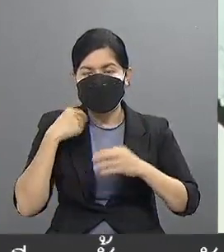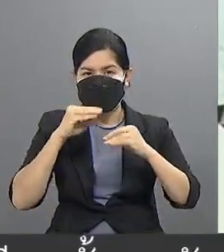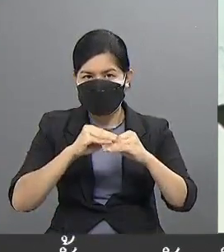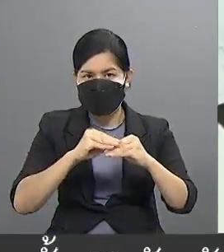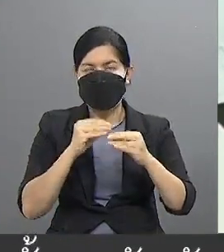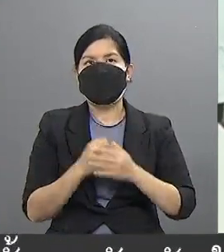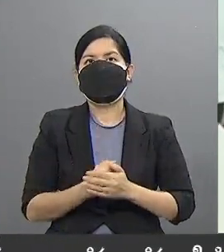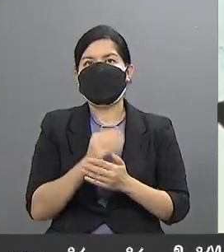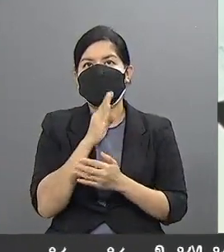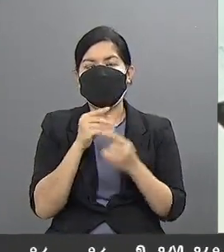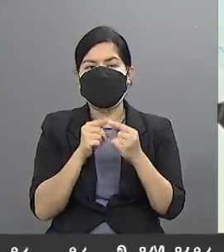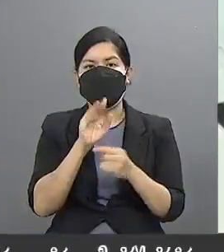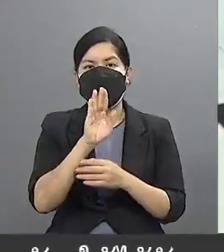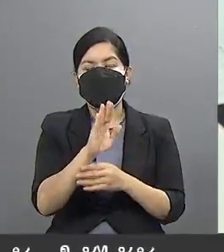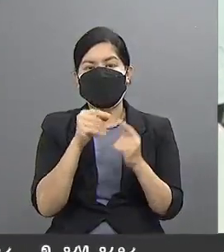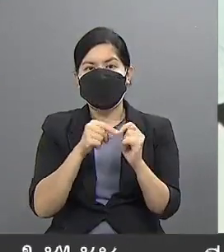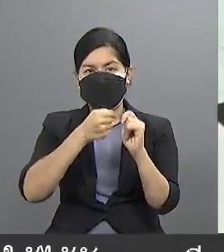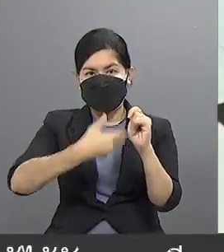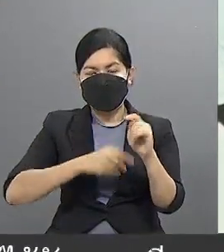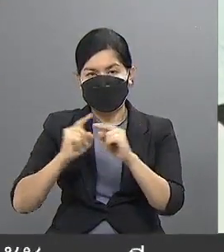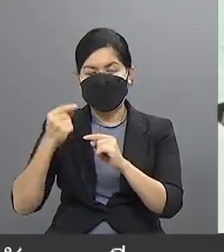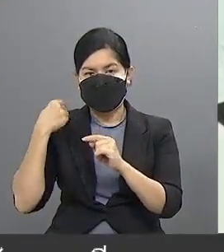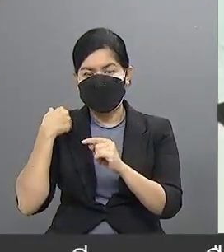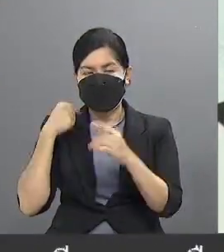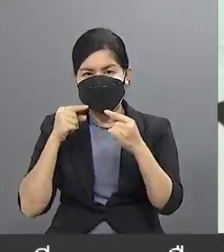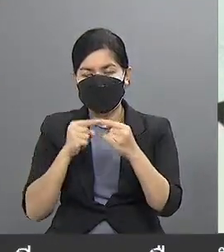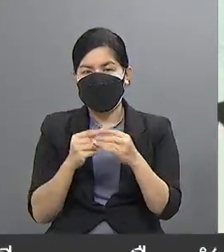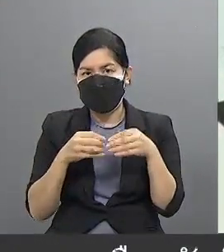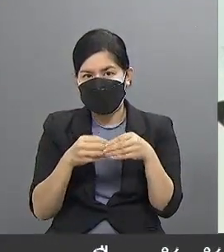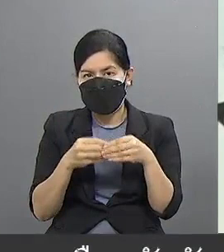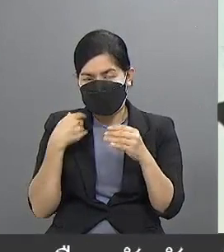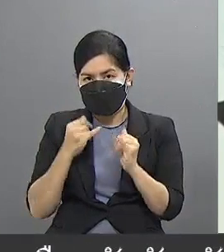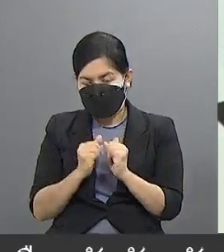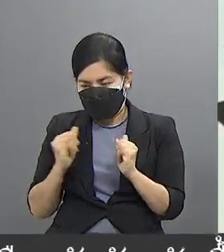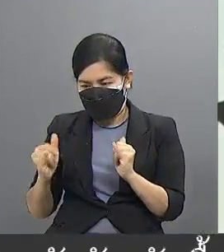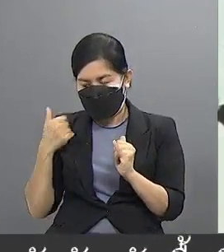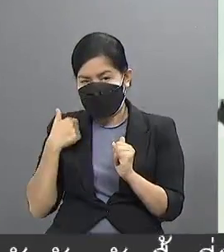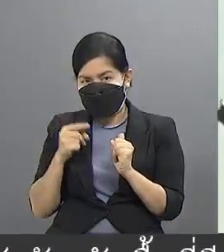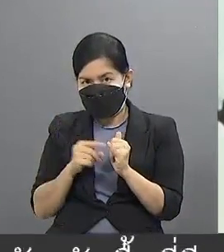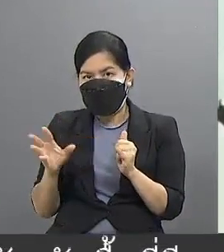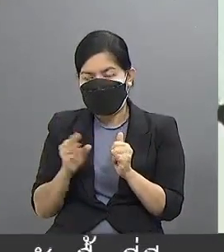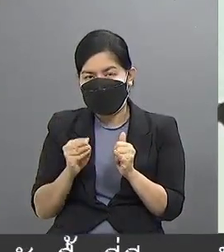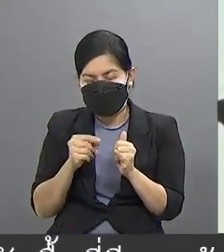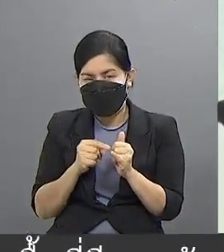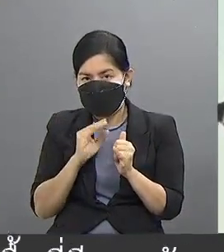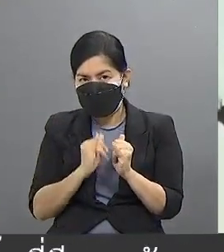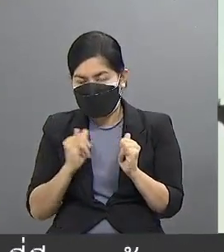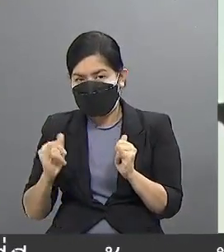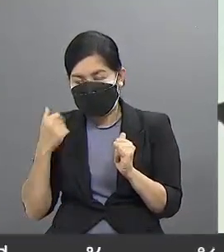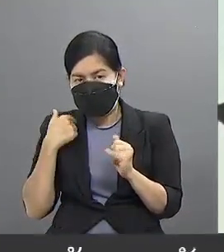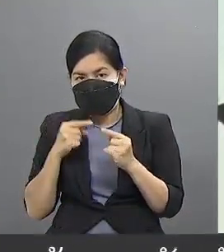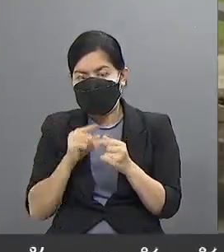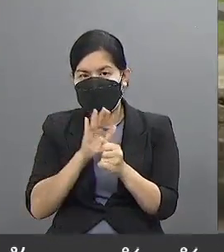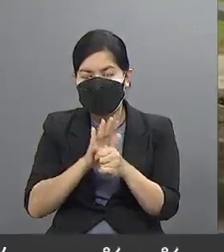ำบลนะครับก็สามารถที่จะรองรับกลุ่มจำนวนนี้ได้เพียงพอจะได้ไม่ลำบากในส่วนของส่งต่อเข้ามาในพื้น